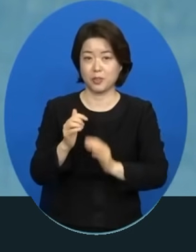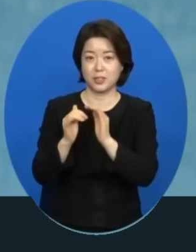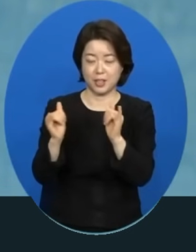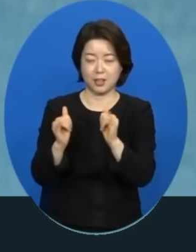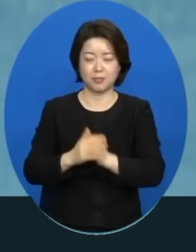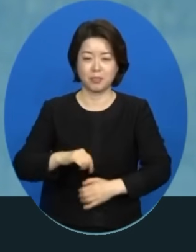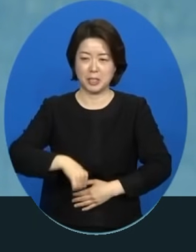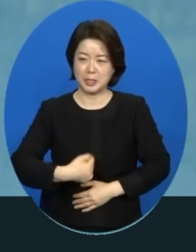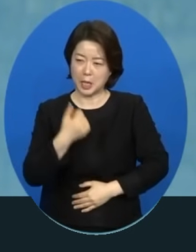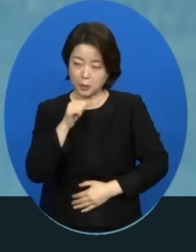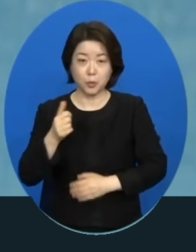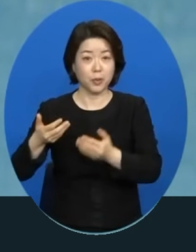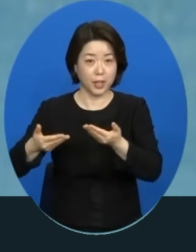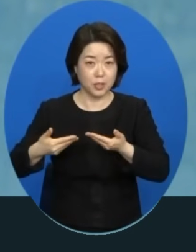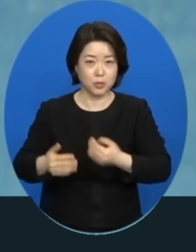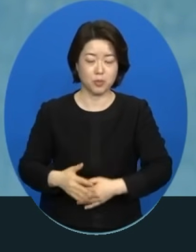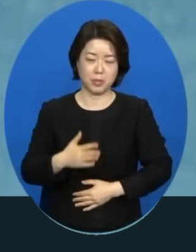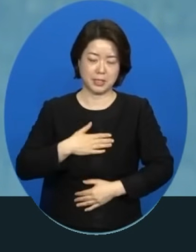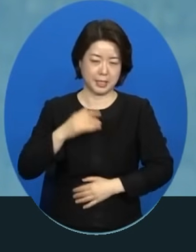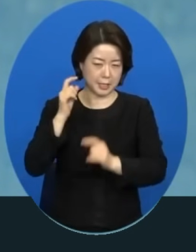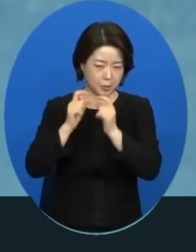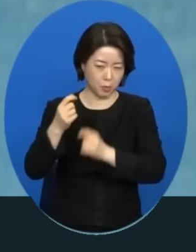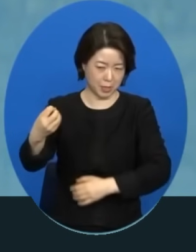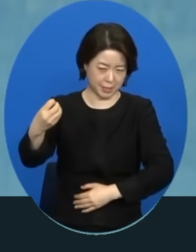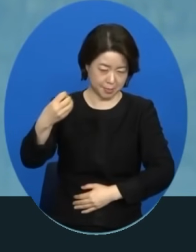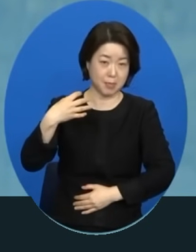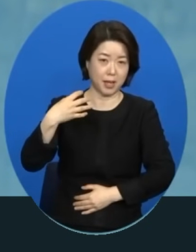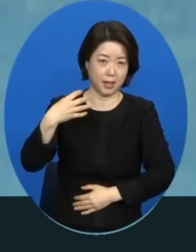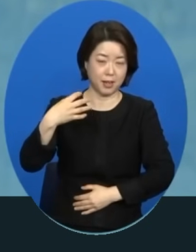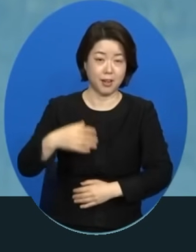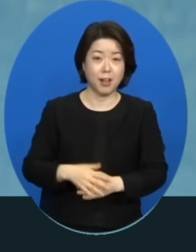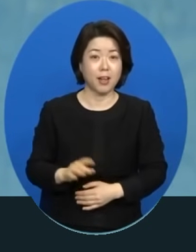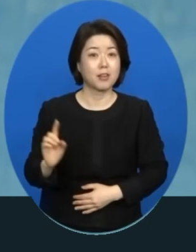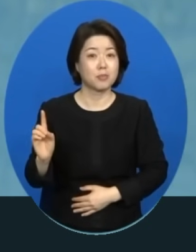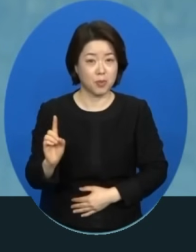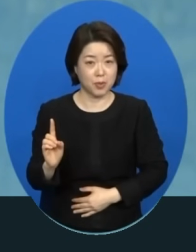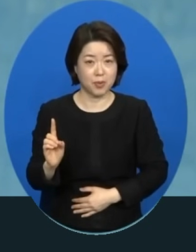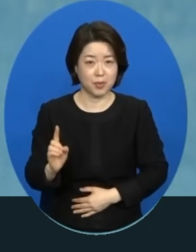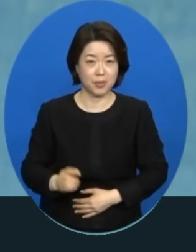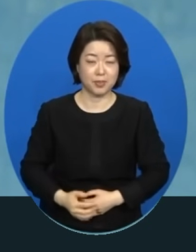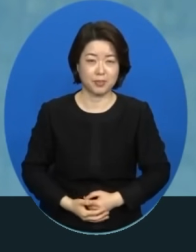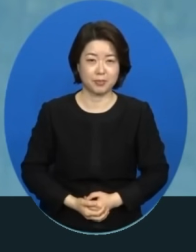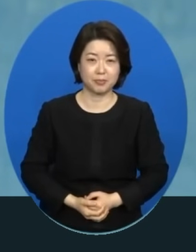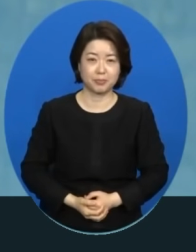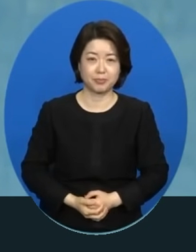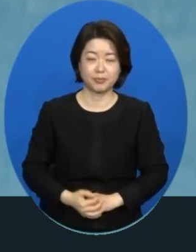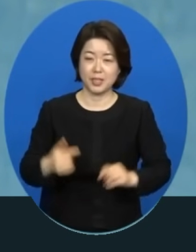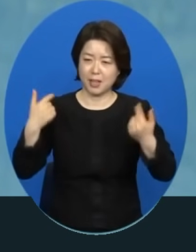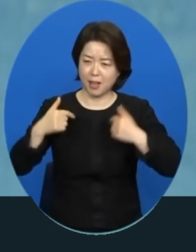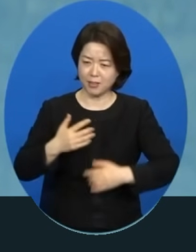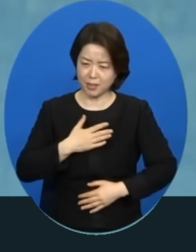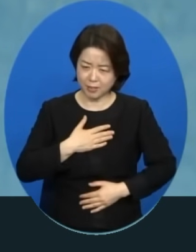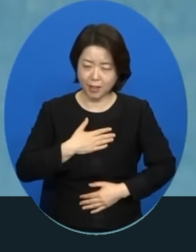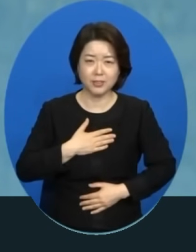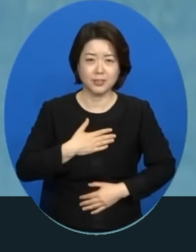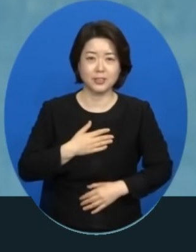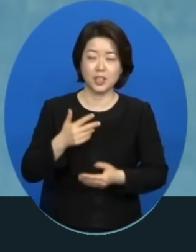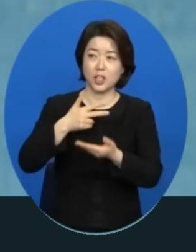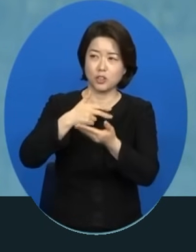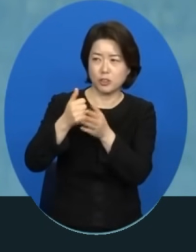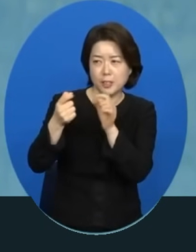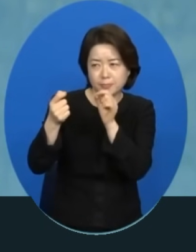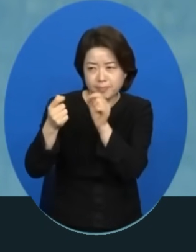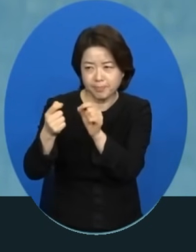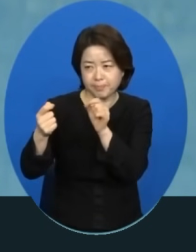자기소개를 하시고 저에게 좀 고민을 얘기해 주셨어요. 뭐냐면 늘 자기는 주님께 가까이